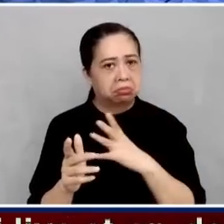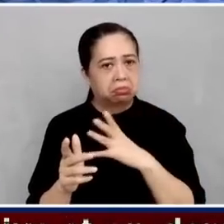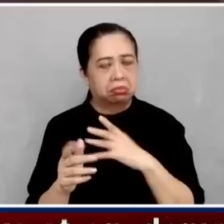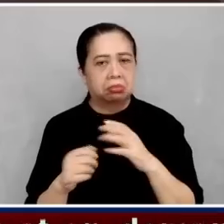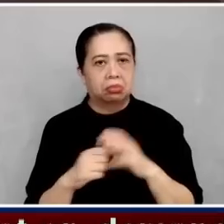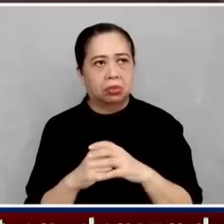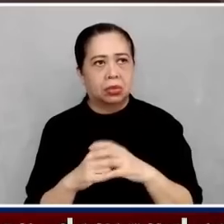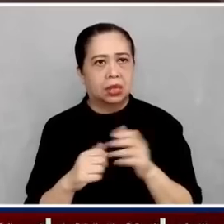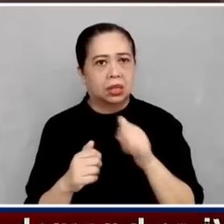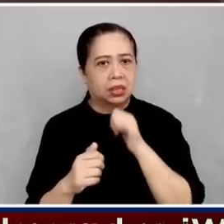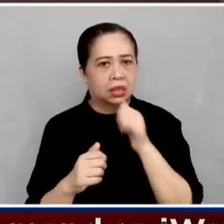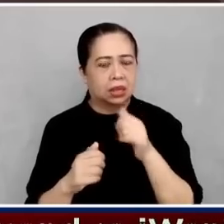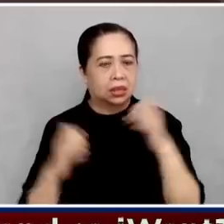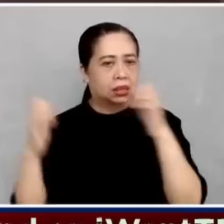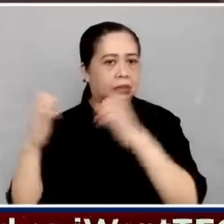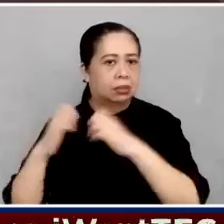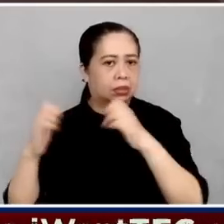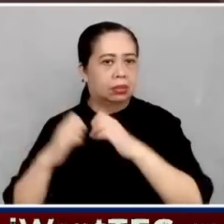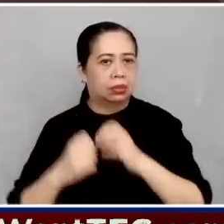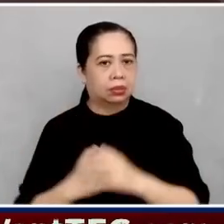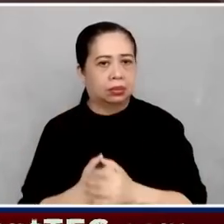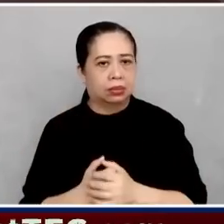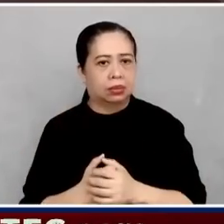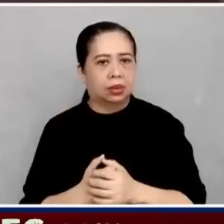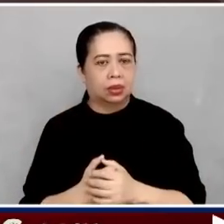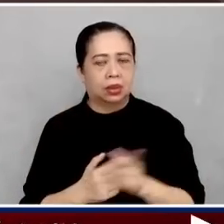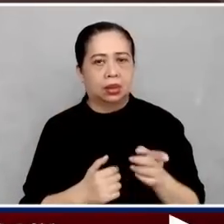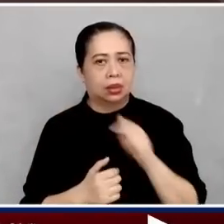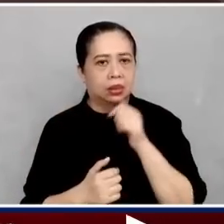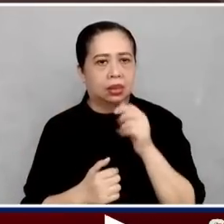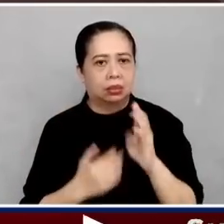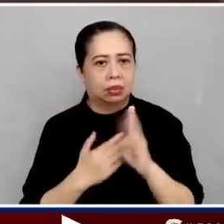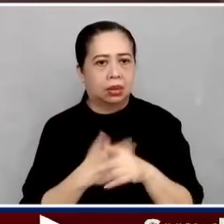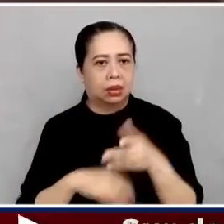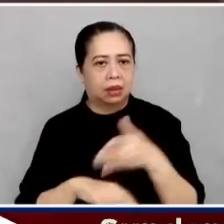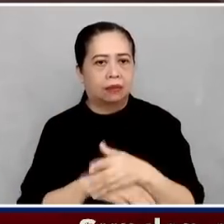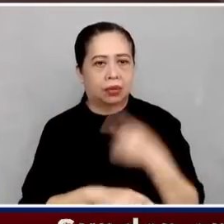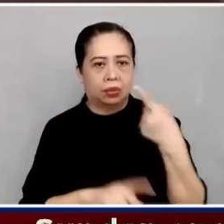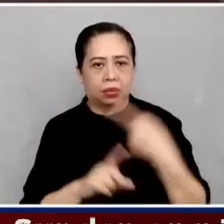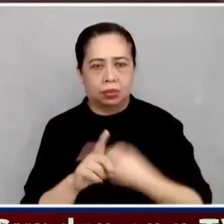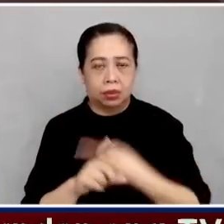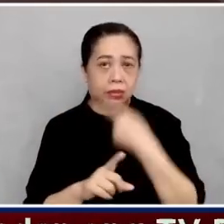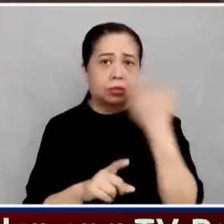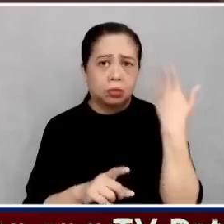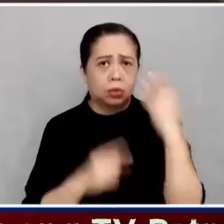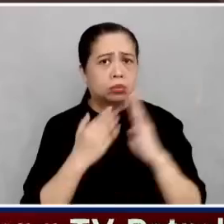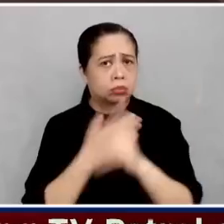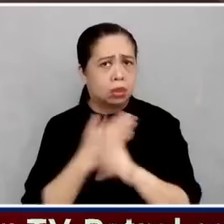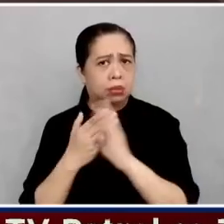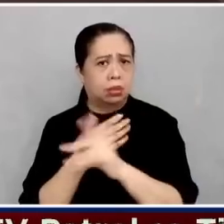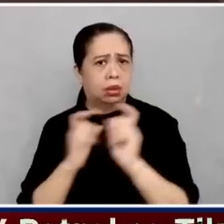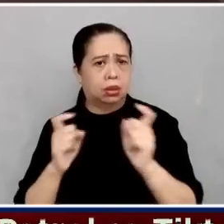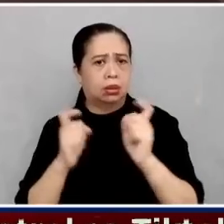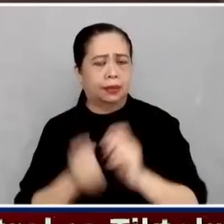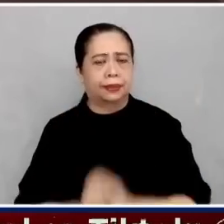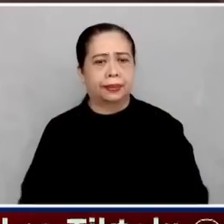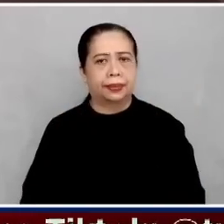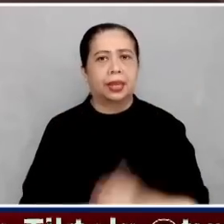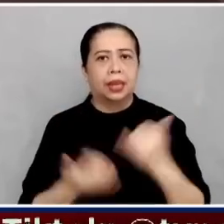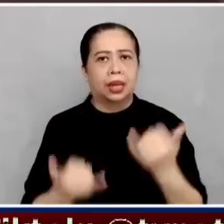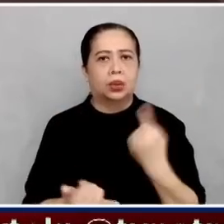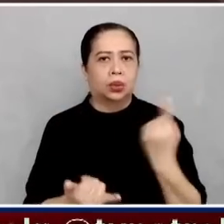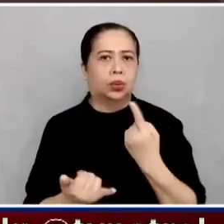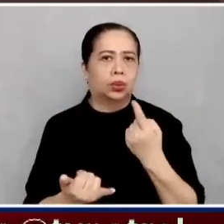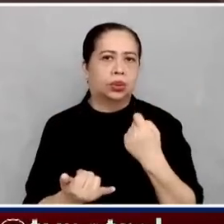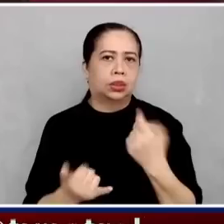it was not expected naman din talaga na hindi siya mababalik after a month. Kasi before, nababalik talaga siya agad-agad. Ngayon lang kasi, sir,